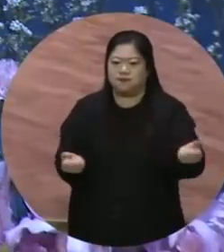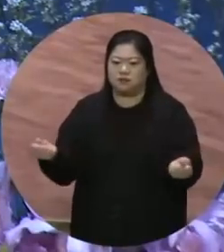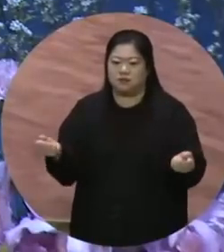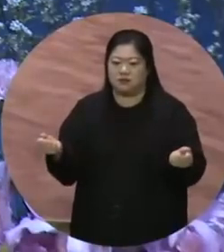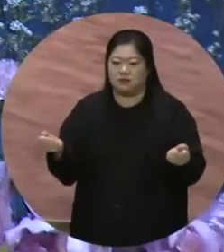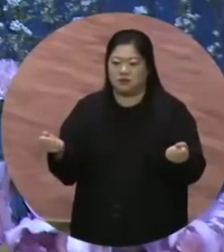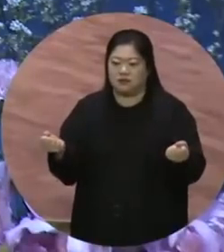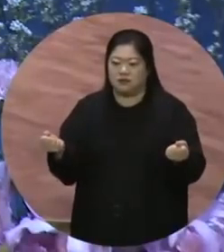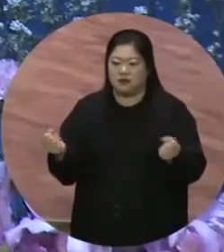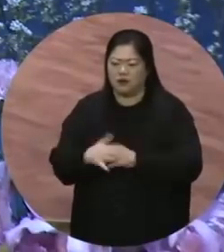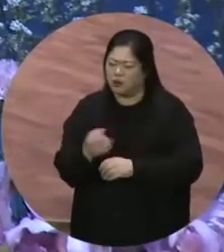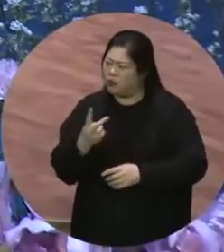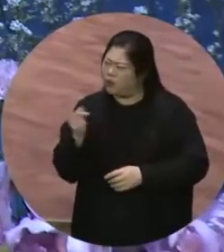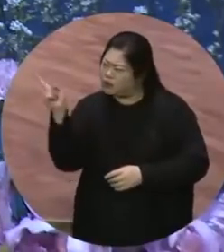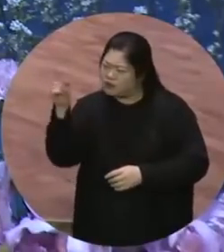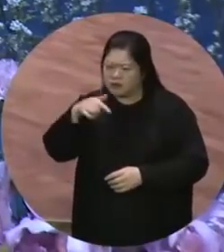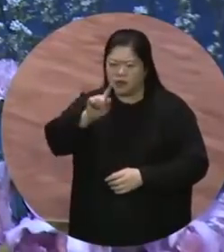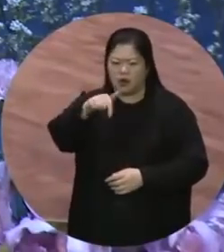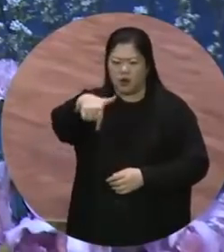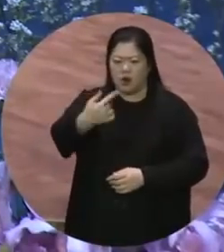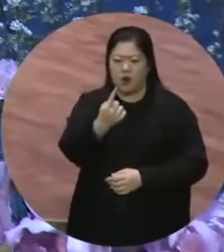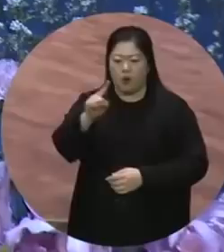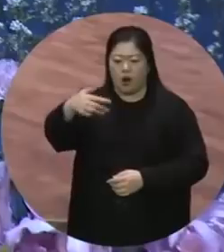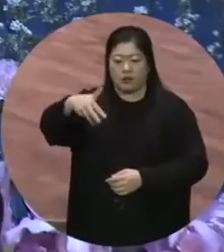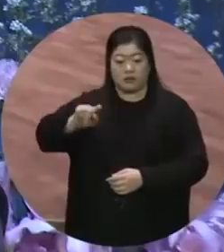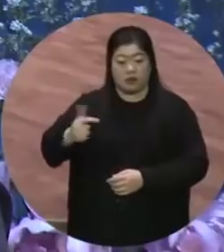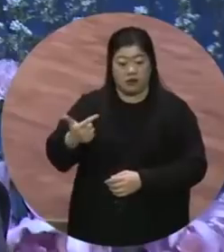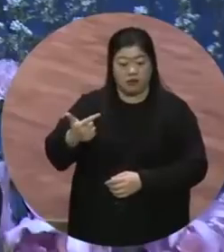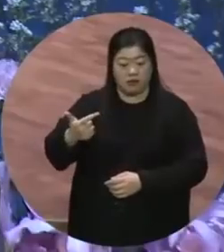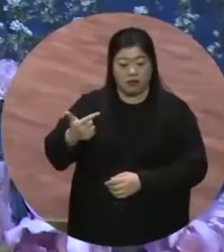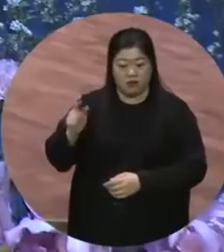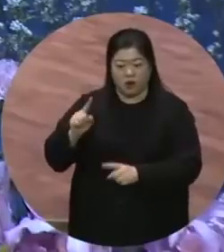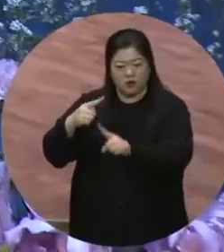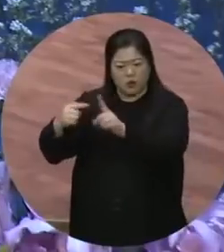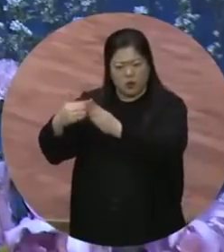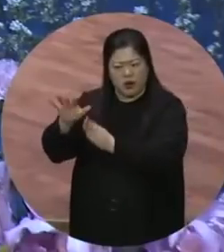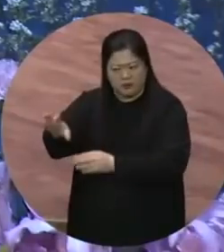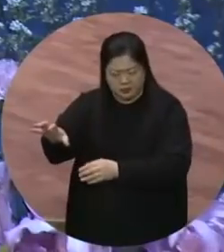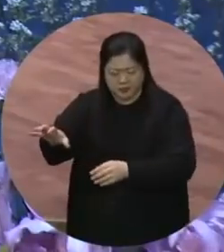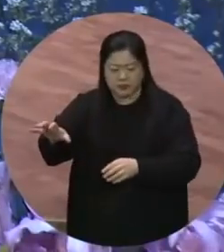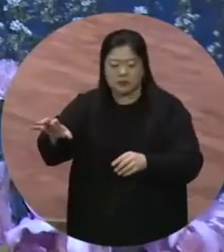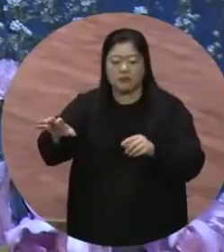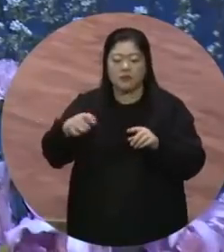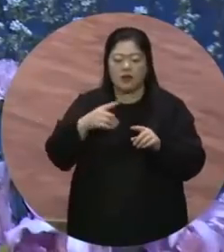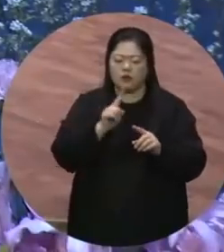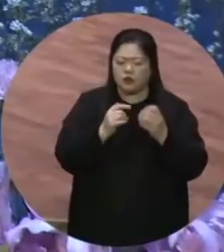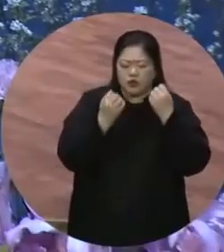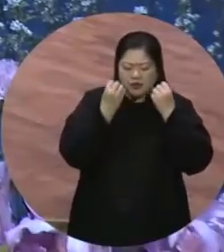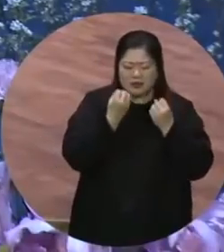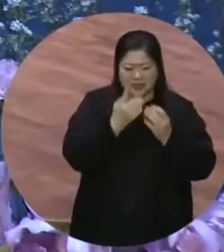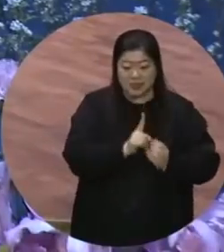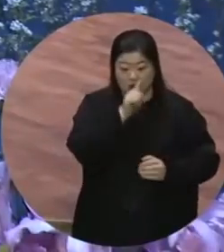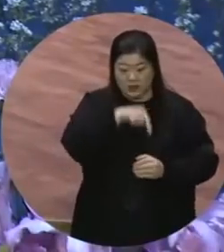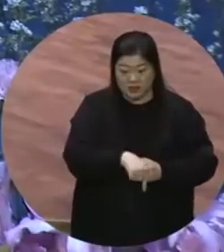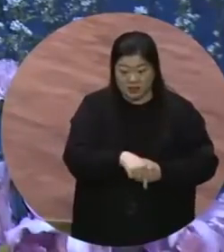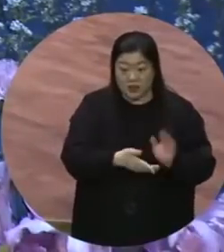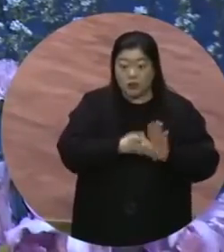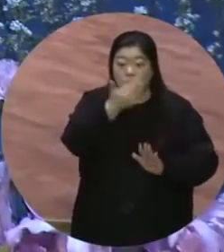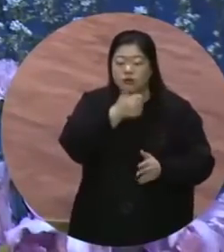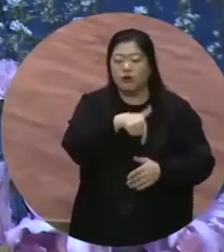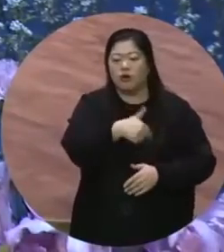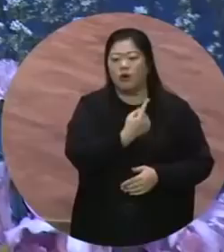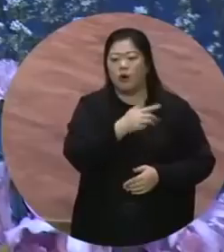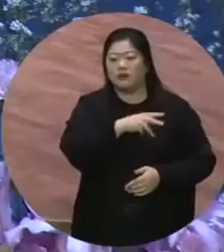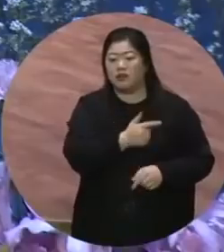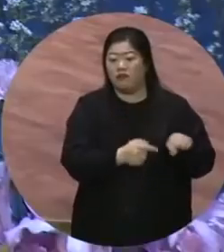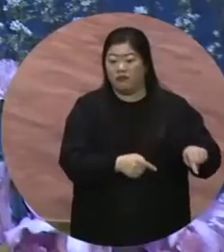과천의 어느 교회는 그 교회가 반토막이 나버렸어요. 신천지 본부가 과천에 있으니까 이 과천의